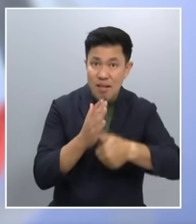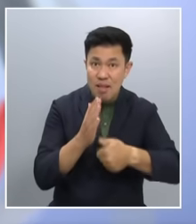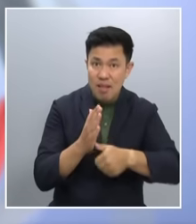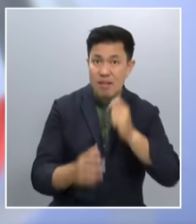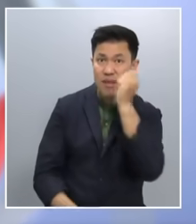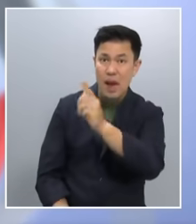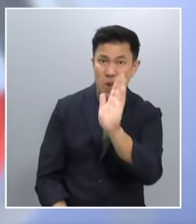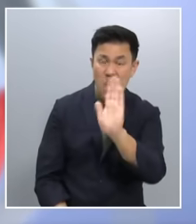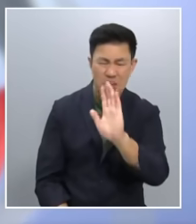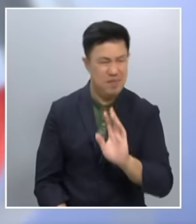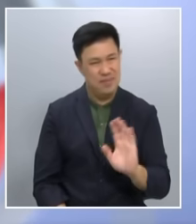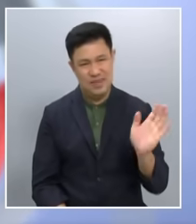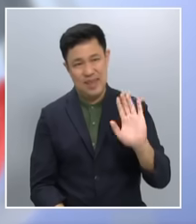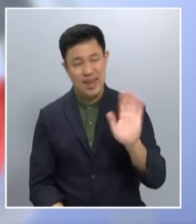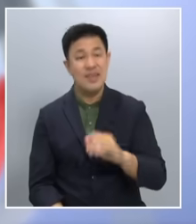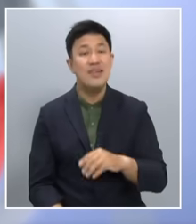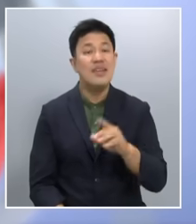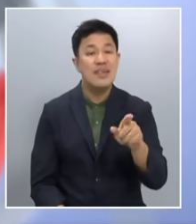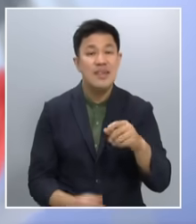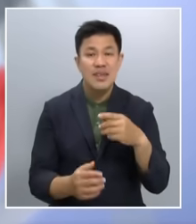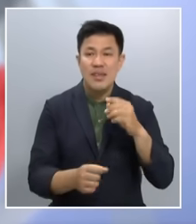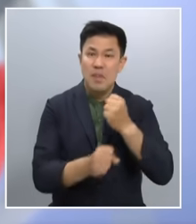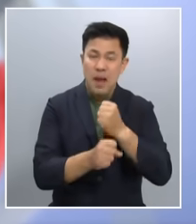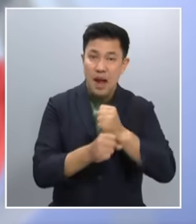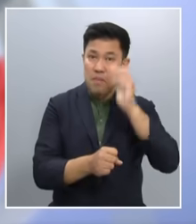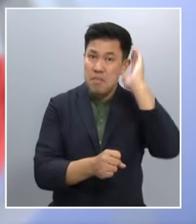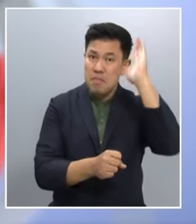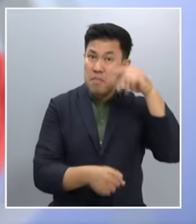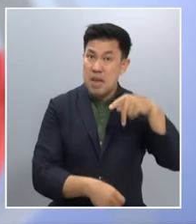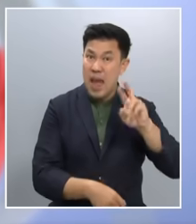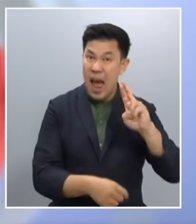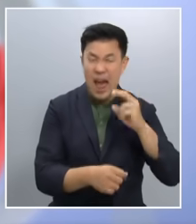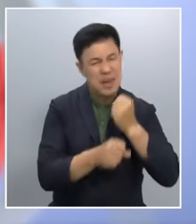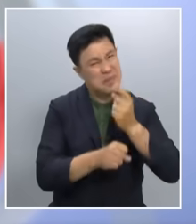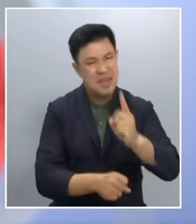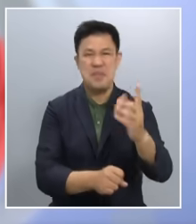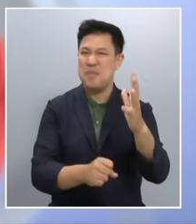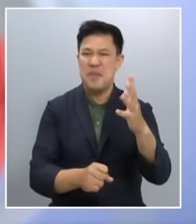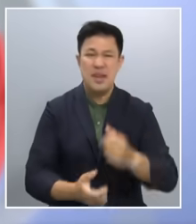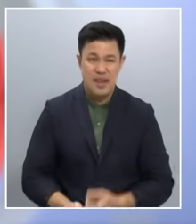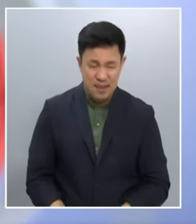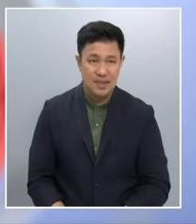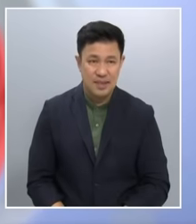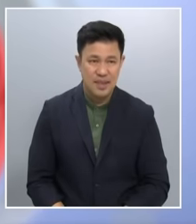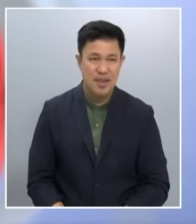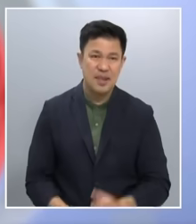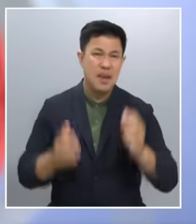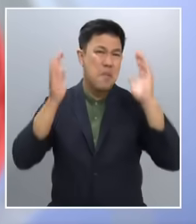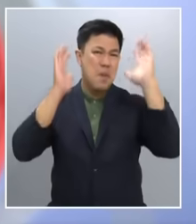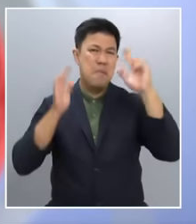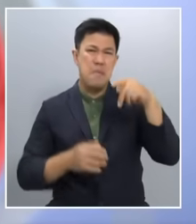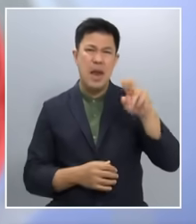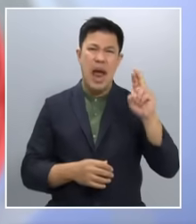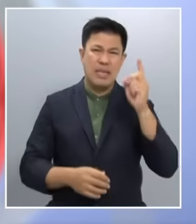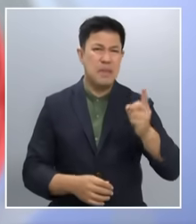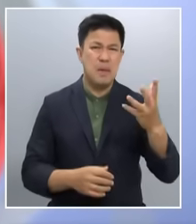ช่ผมกำลังจะบอกว่าไอ้งาน PR เนี่ยมันไม่มีอยู่จริงประเด็นการ PR ไม่มีอยู่จริง